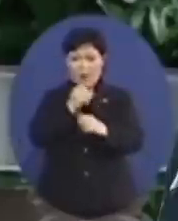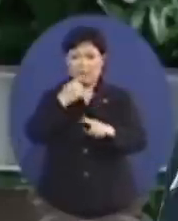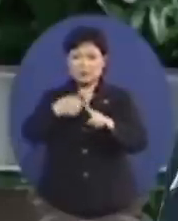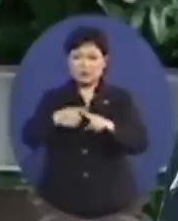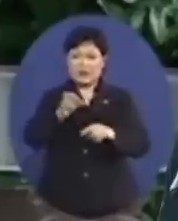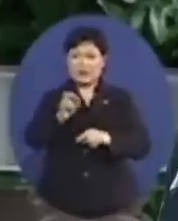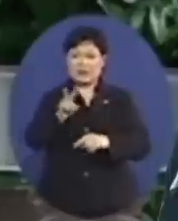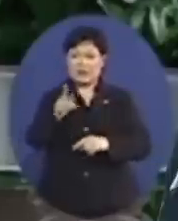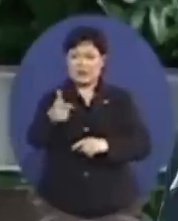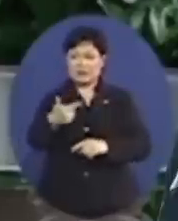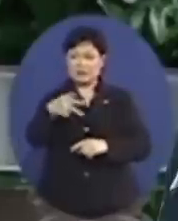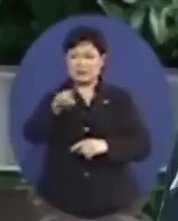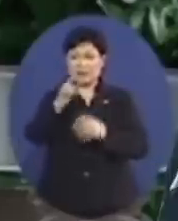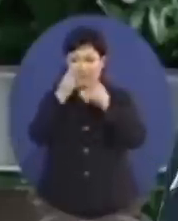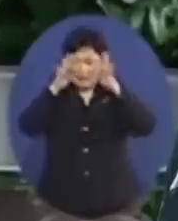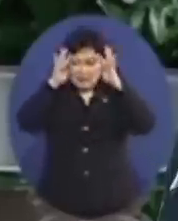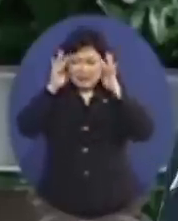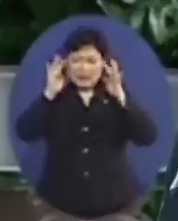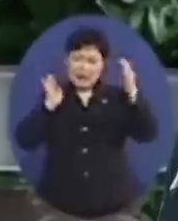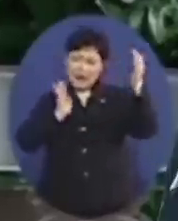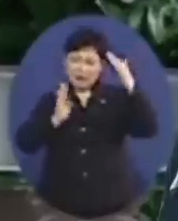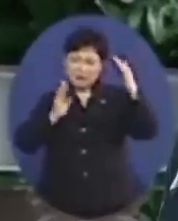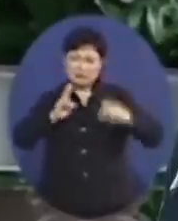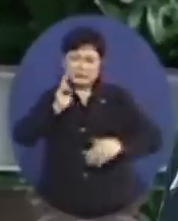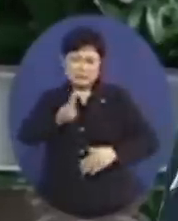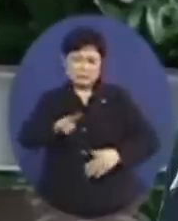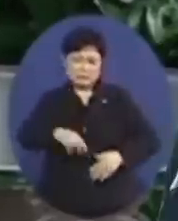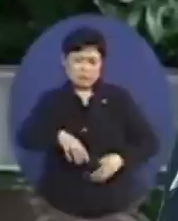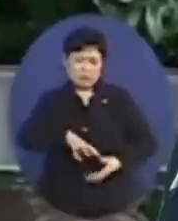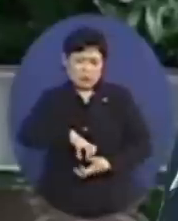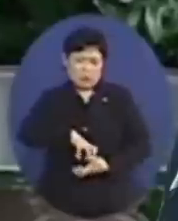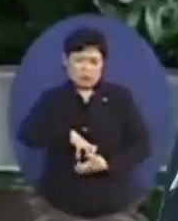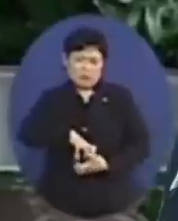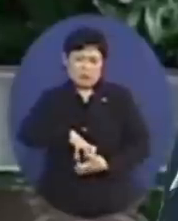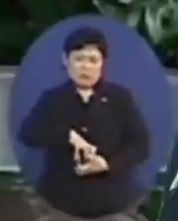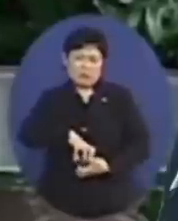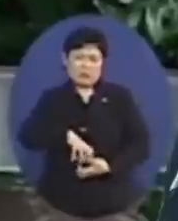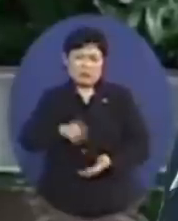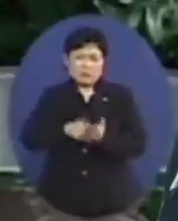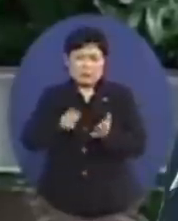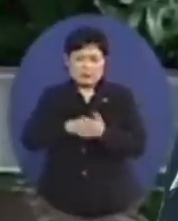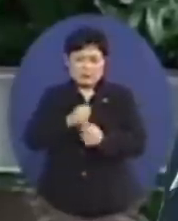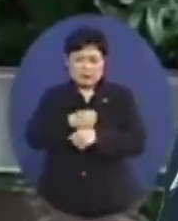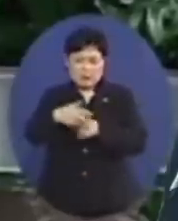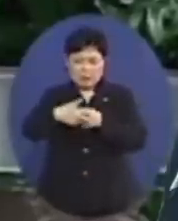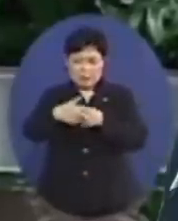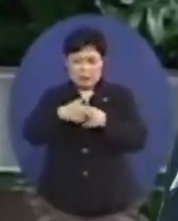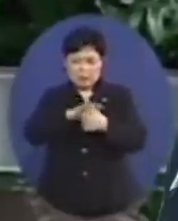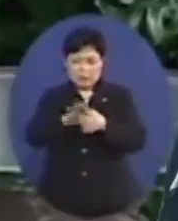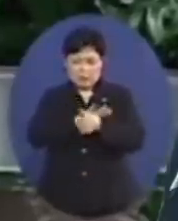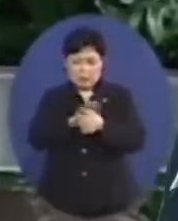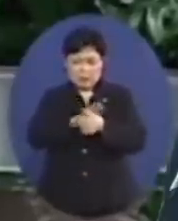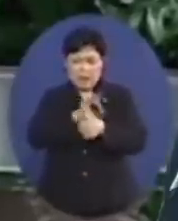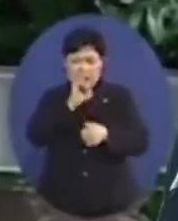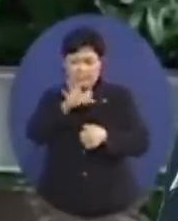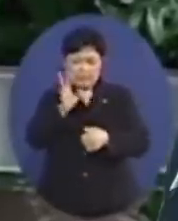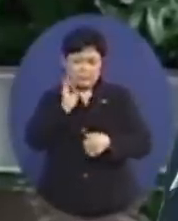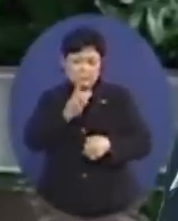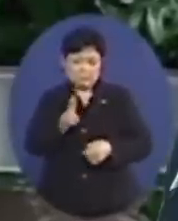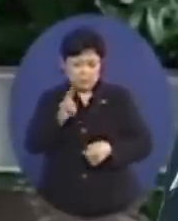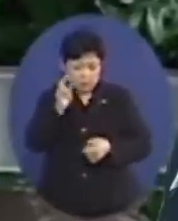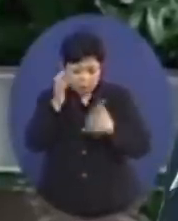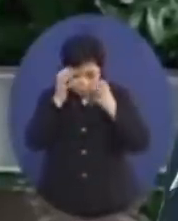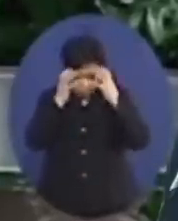학생이 극심한 위궤양으로 병원에 치료를 받아 낫지 못하고 너무나 고통스러워 저에게